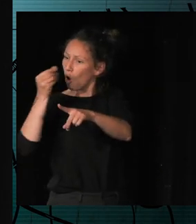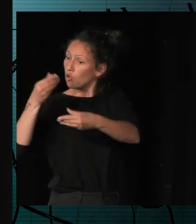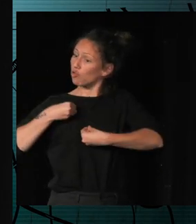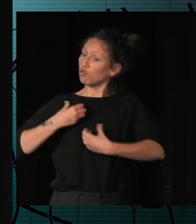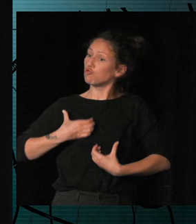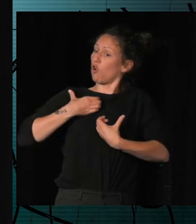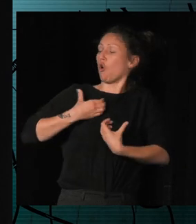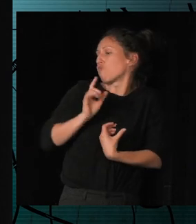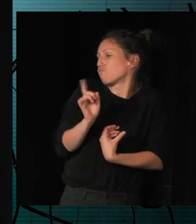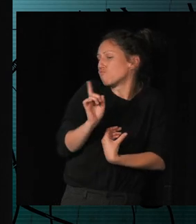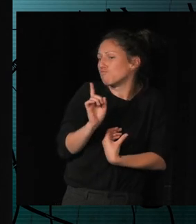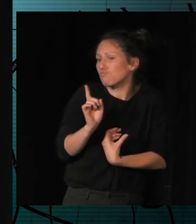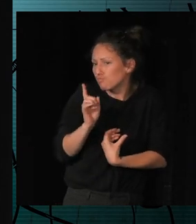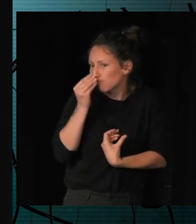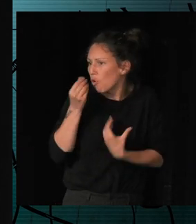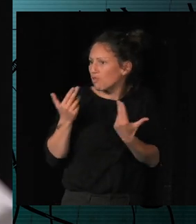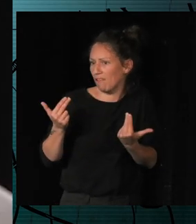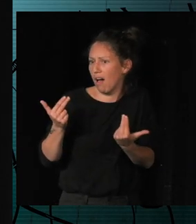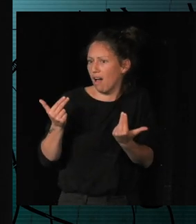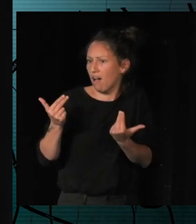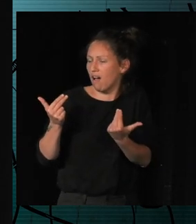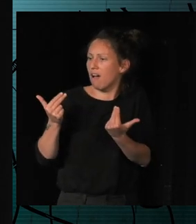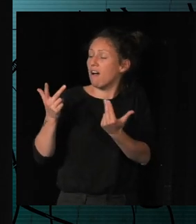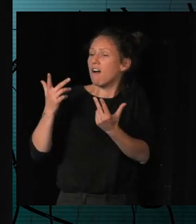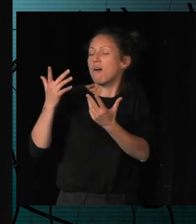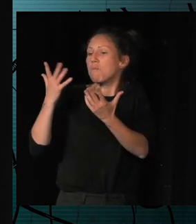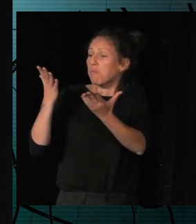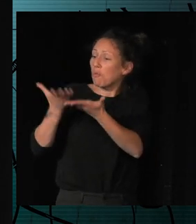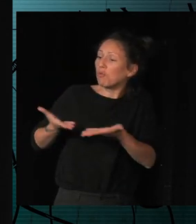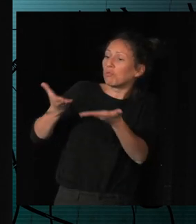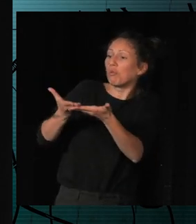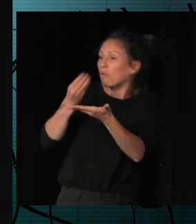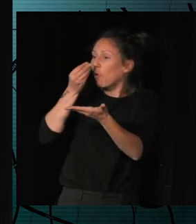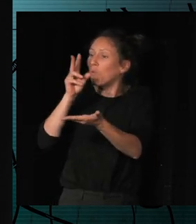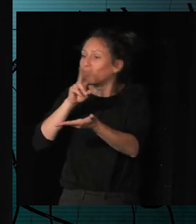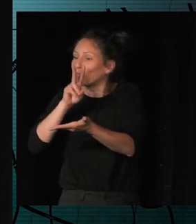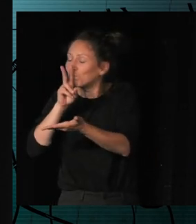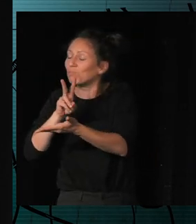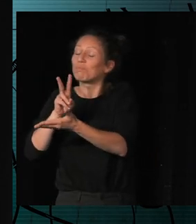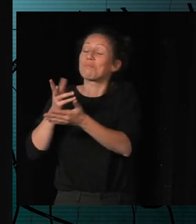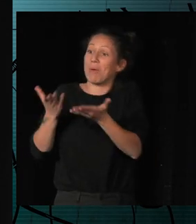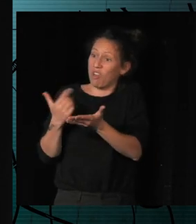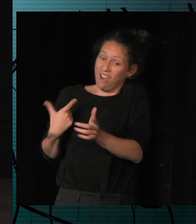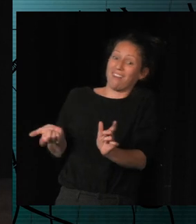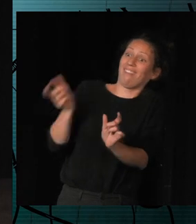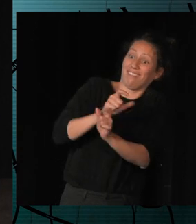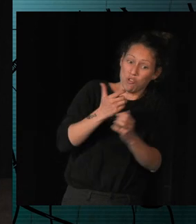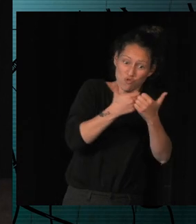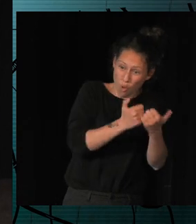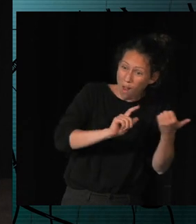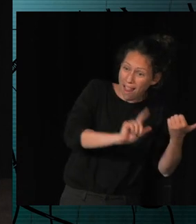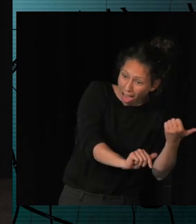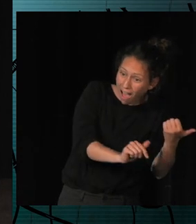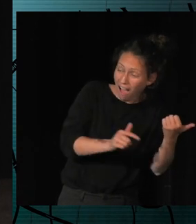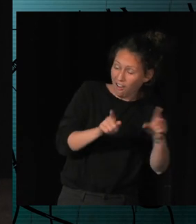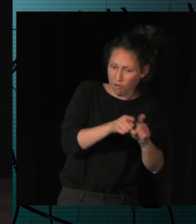fun mais c'est vrai que moi depuis que j'ai fait les jeux bah comme toi elle me dérange un peu en mode bah en fait du coup ça a pas trop de sens mais je pense qu'il s'est senti obligé de